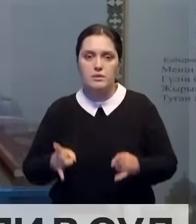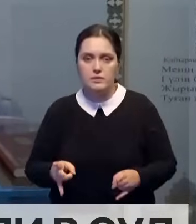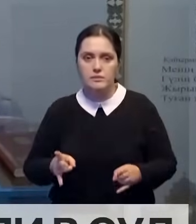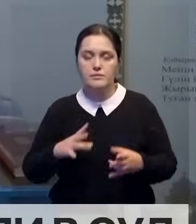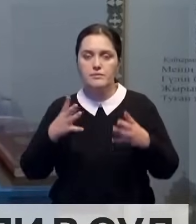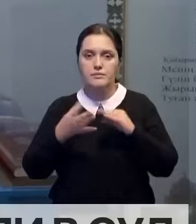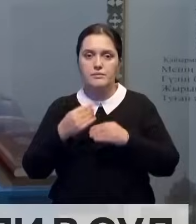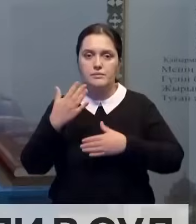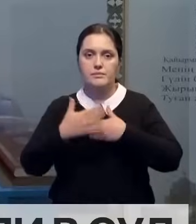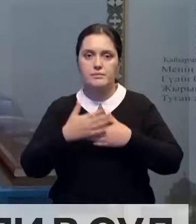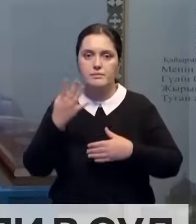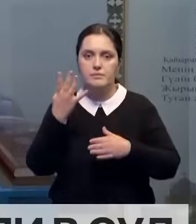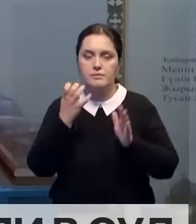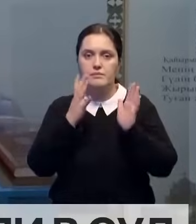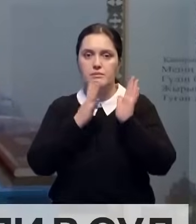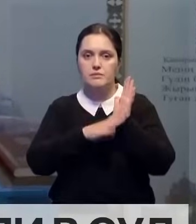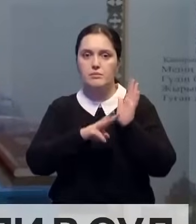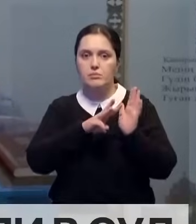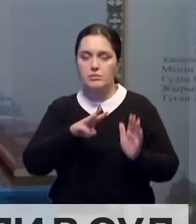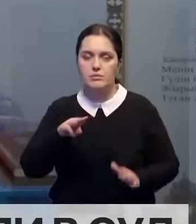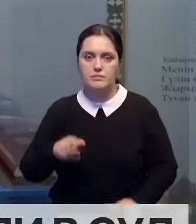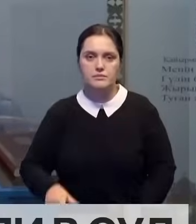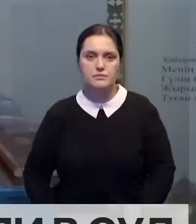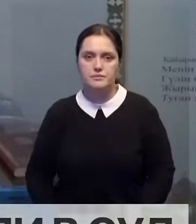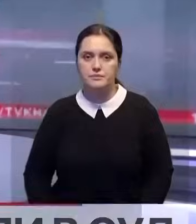на сумму почти 490 миллионов тенге.